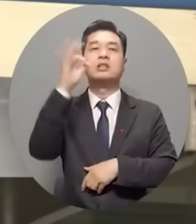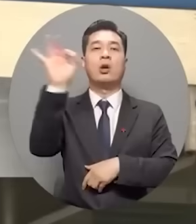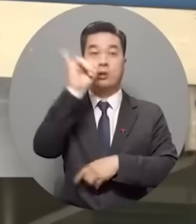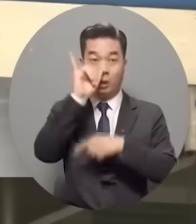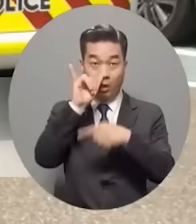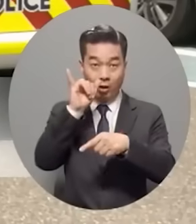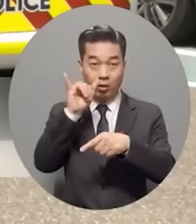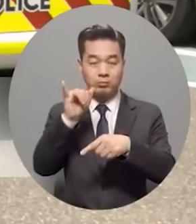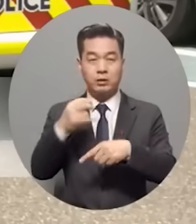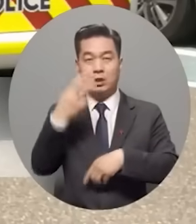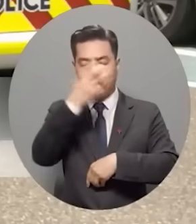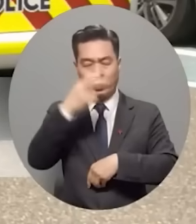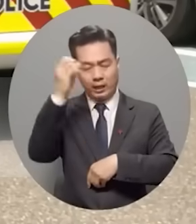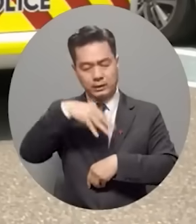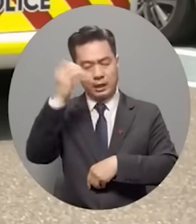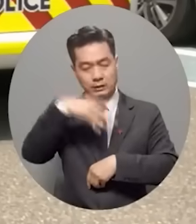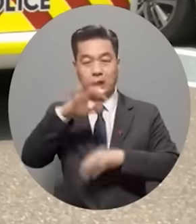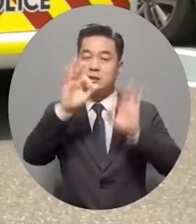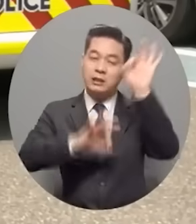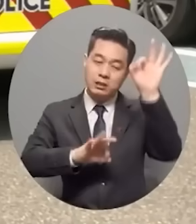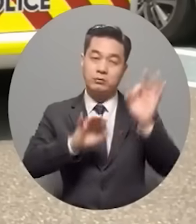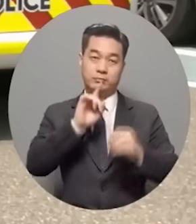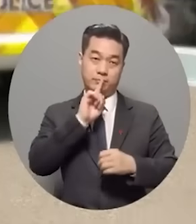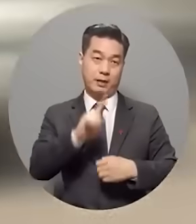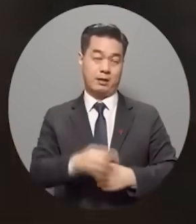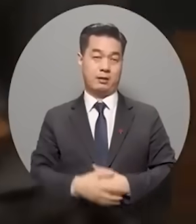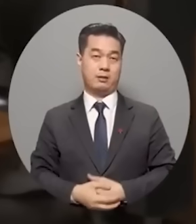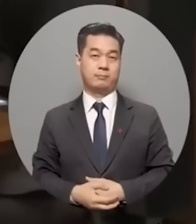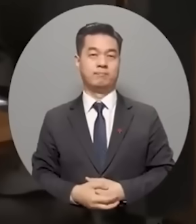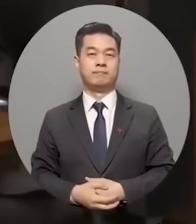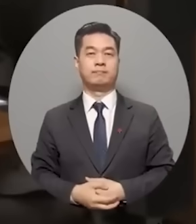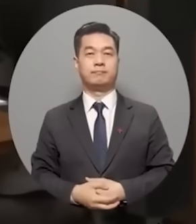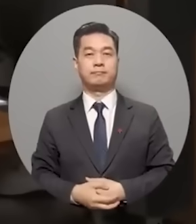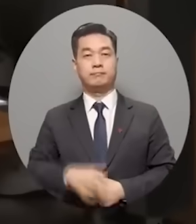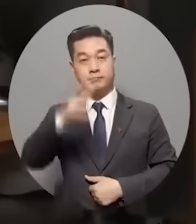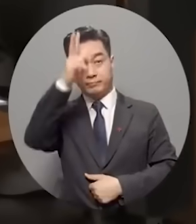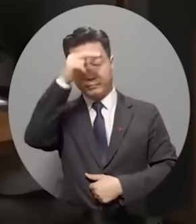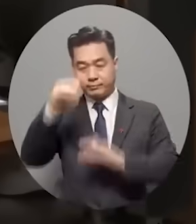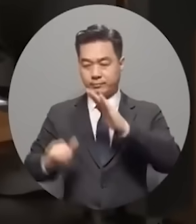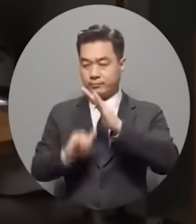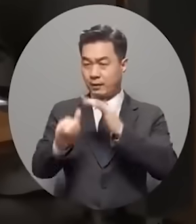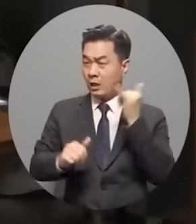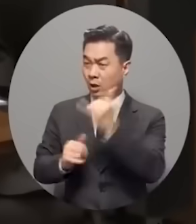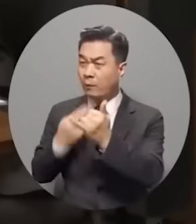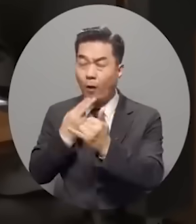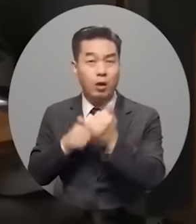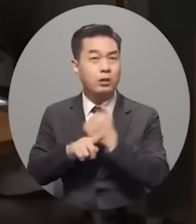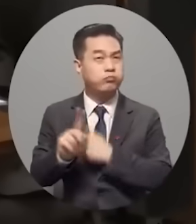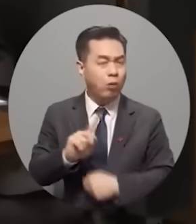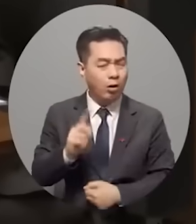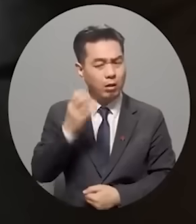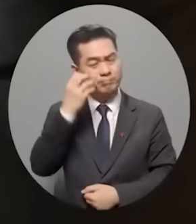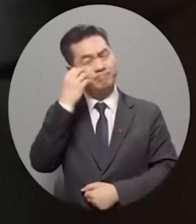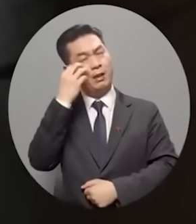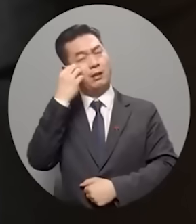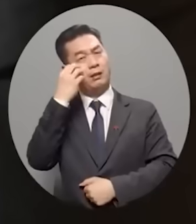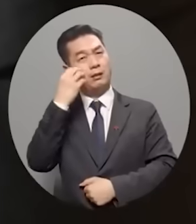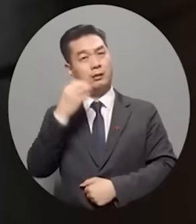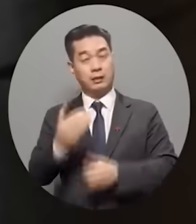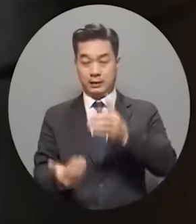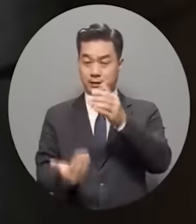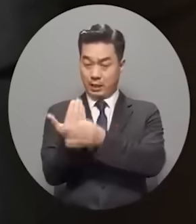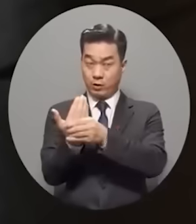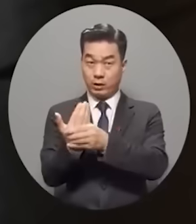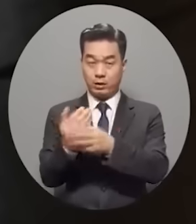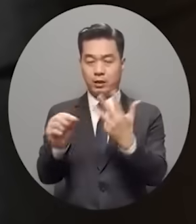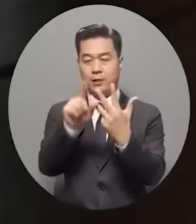조사서는 단순히 잘못 적은 실수라고 했습니다. 경찰이 가족에게 연락하지 않은 이유도 석연치 않습니다. 사고가 난 건